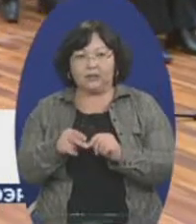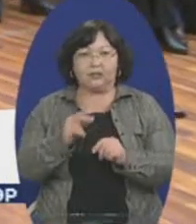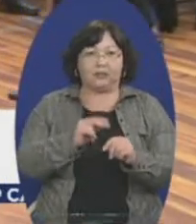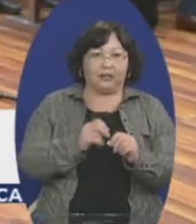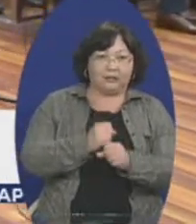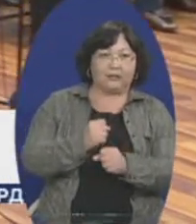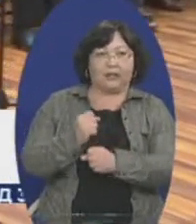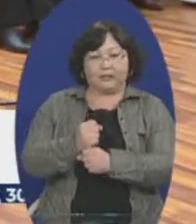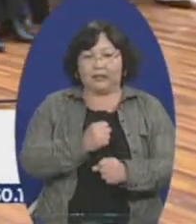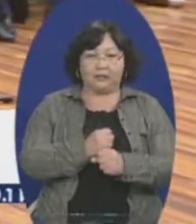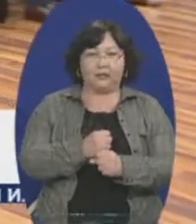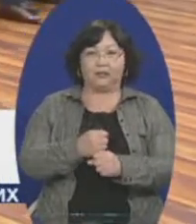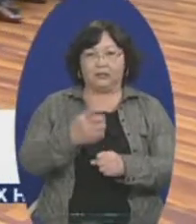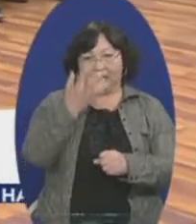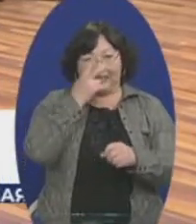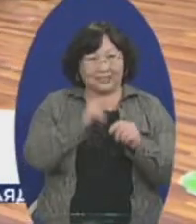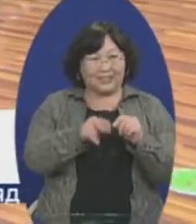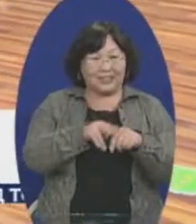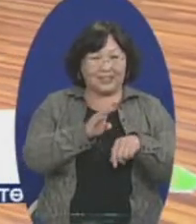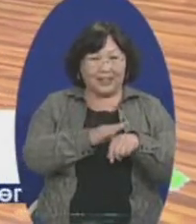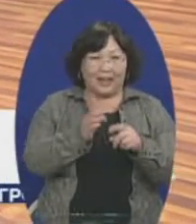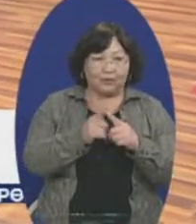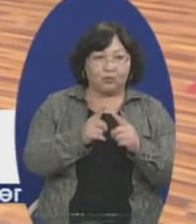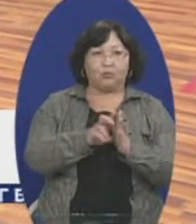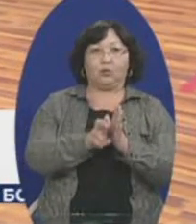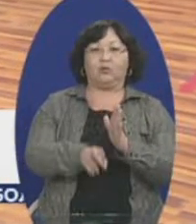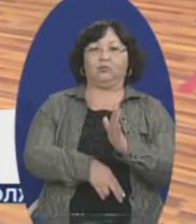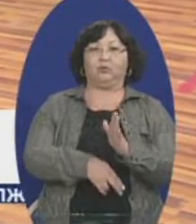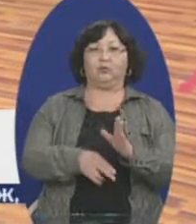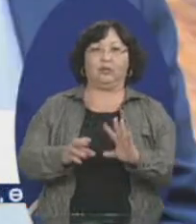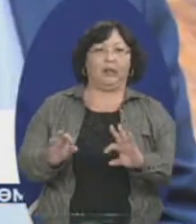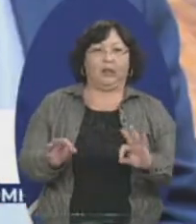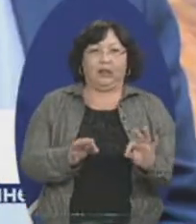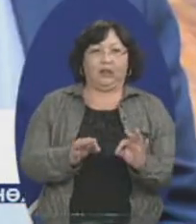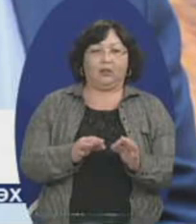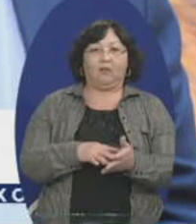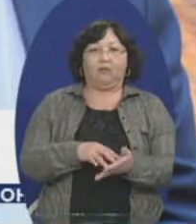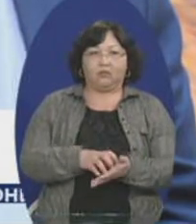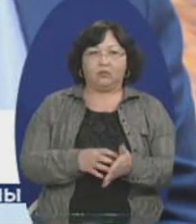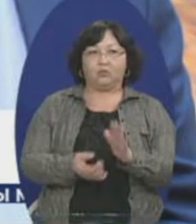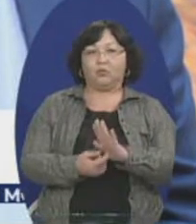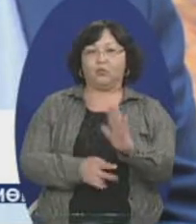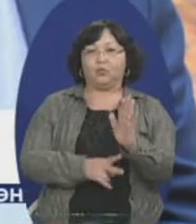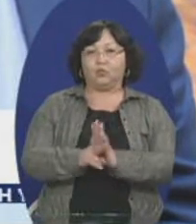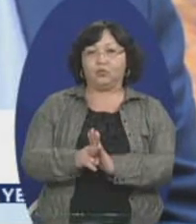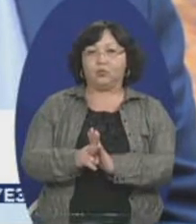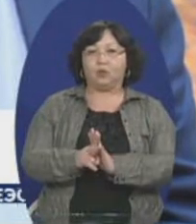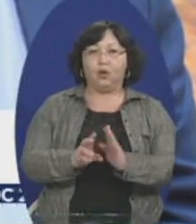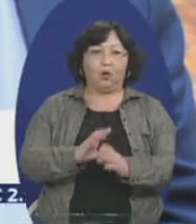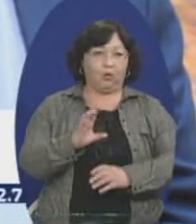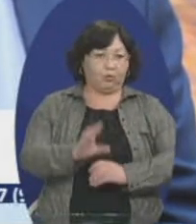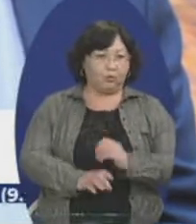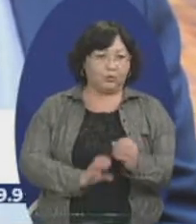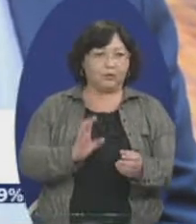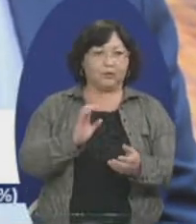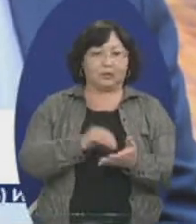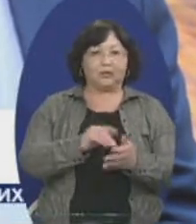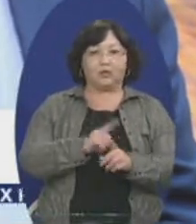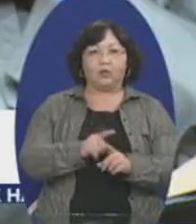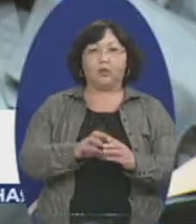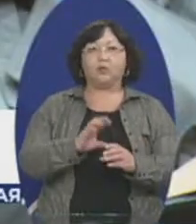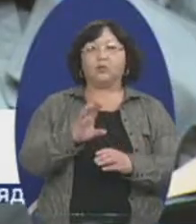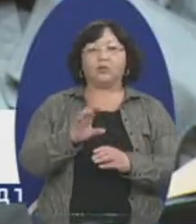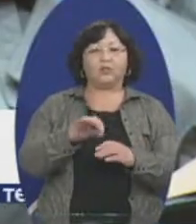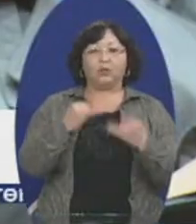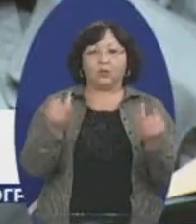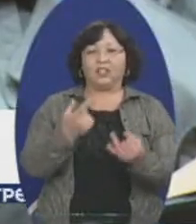хит олонх болсон нь эрх баригчдад тавих хяналтаа сул байх үндэслэл болж байна гэдэг үднээс олон улсын чихийн дагуу улсын хурлын гишүүдийн тоог 2